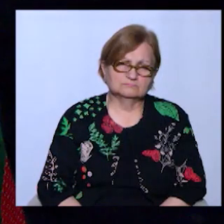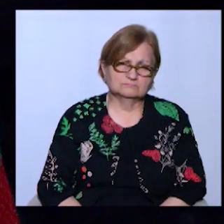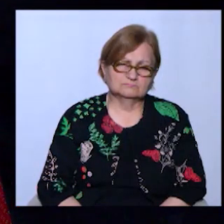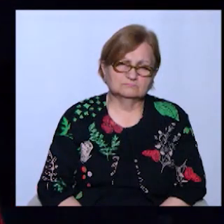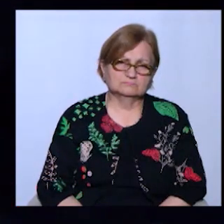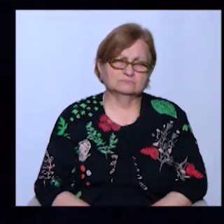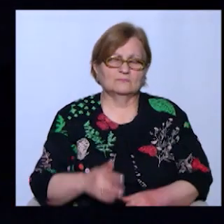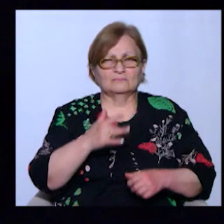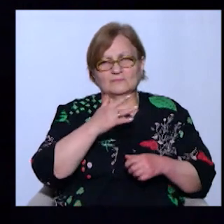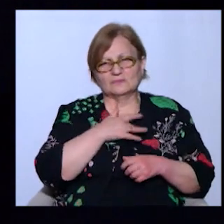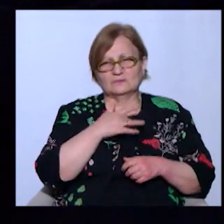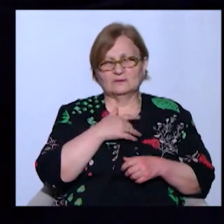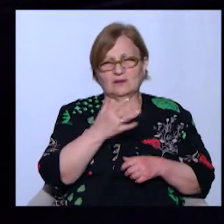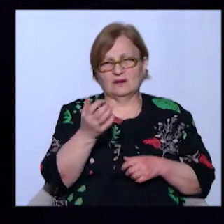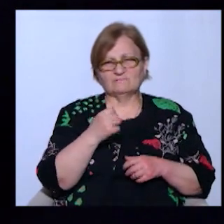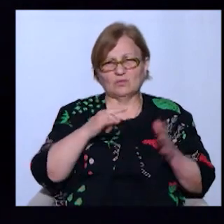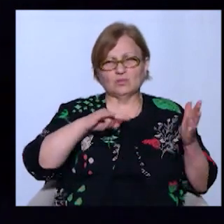არის ოთხკუთხედი.